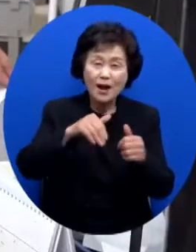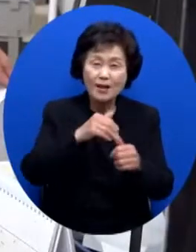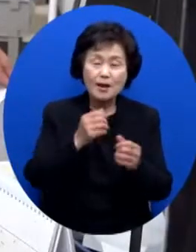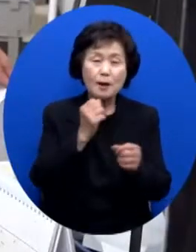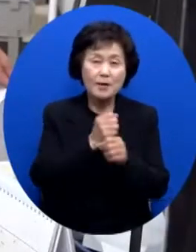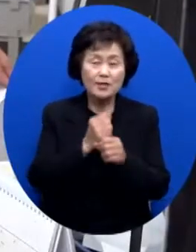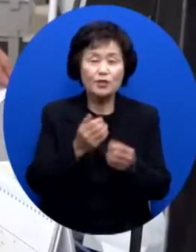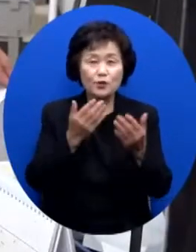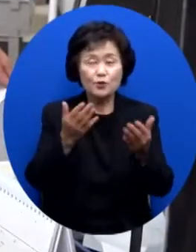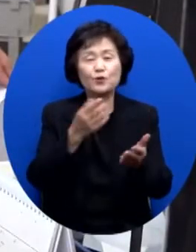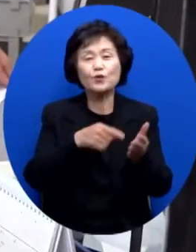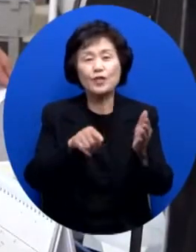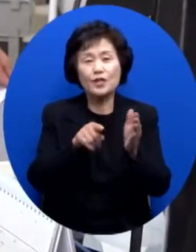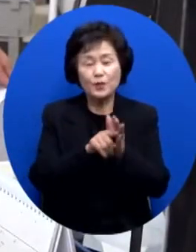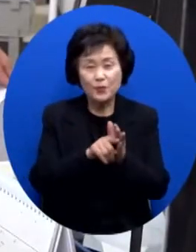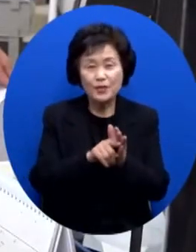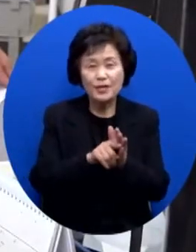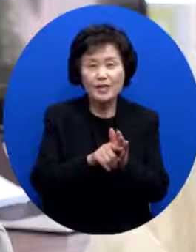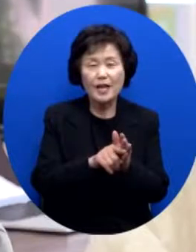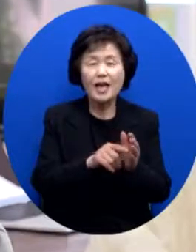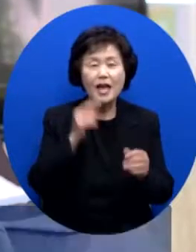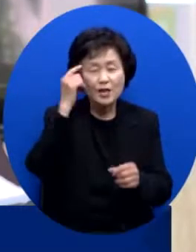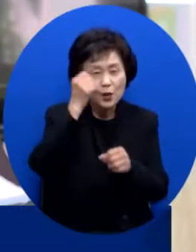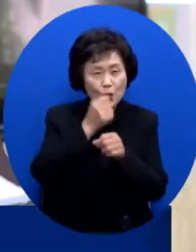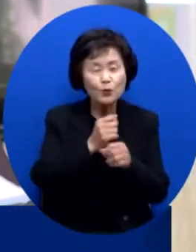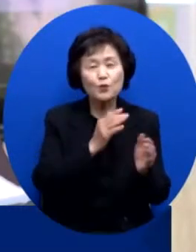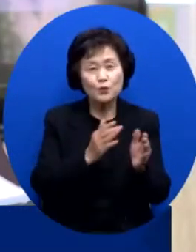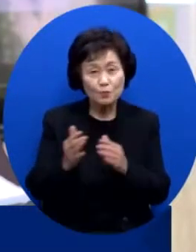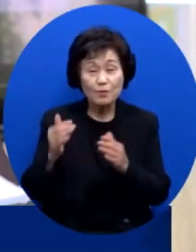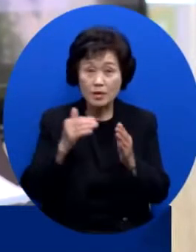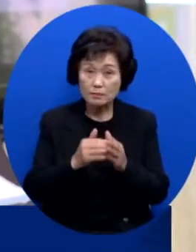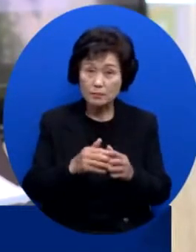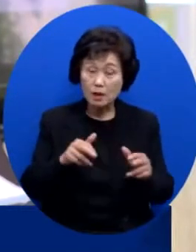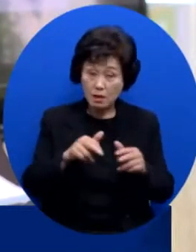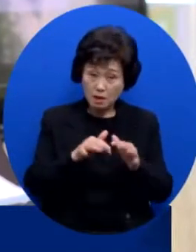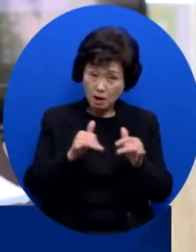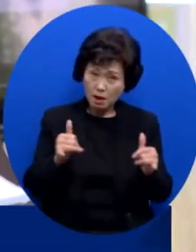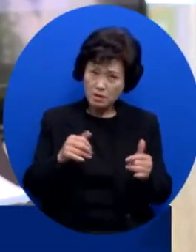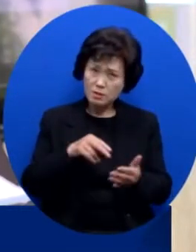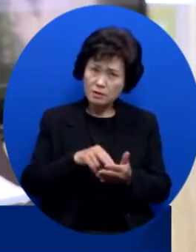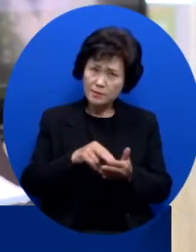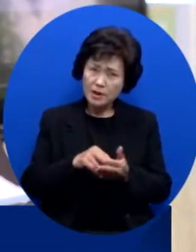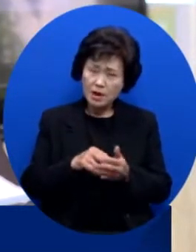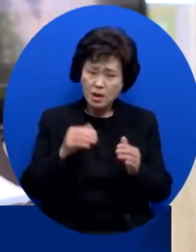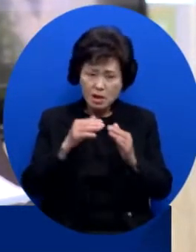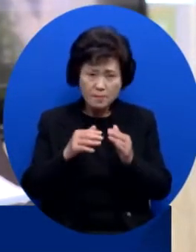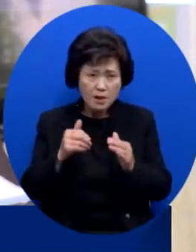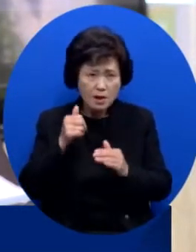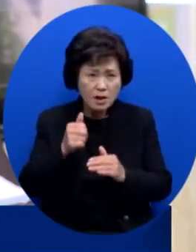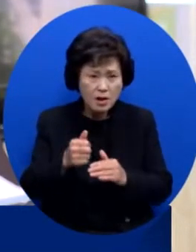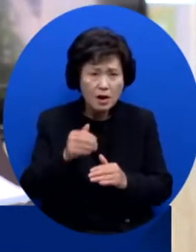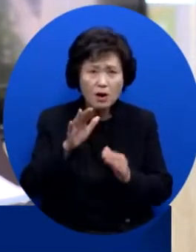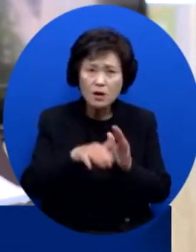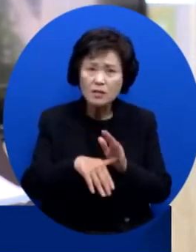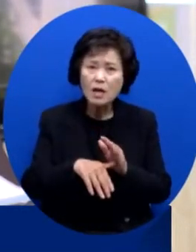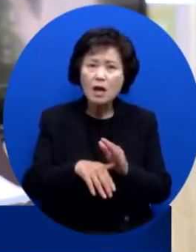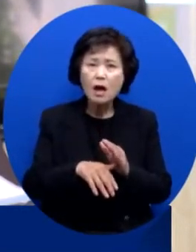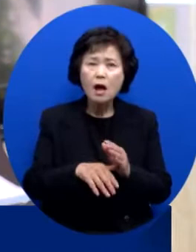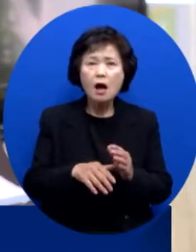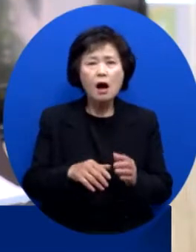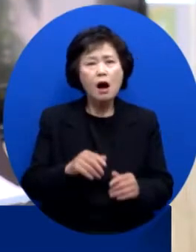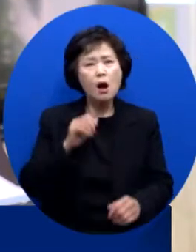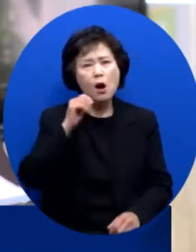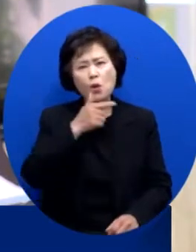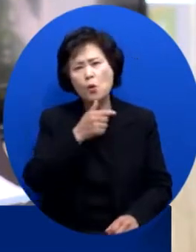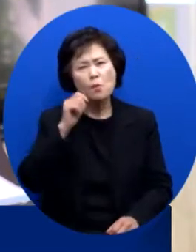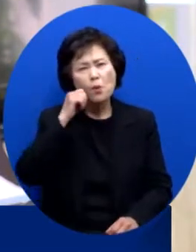플랫폼을 시작했습니다. 장애인들 같은 경우는 집에서 나오려면 준비하는 데만 거의 2시간씩 걸리는 분들도 많아요. 그래서